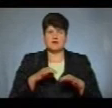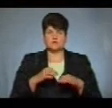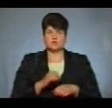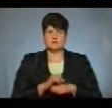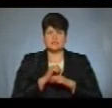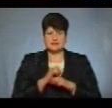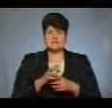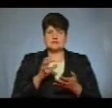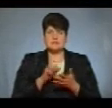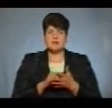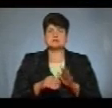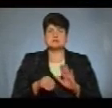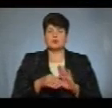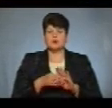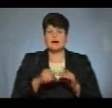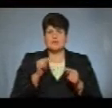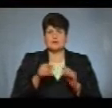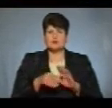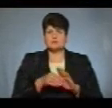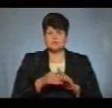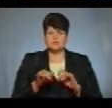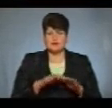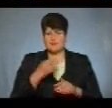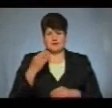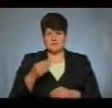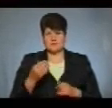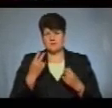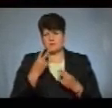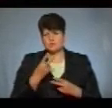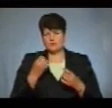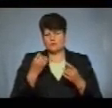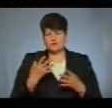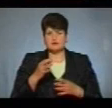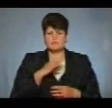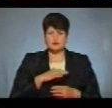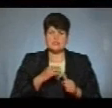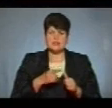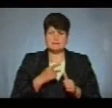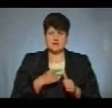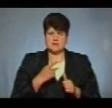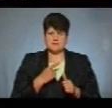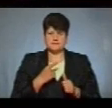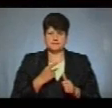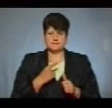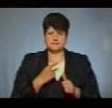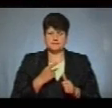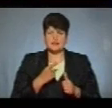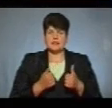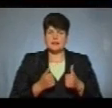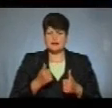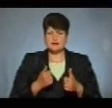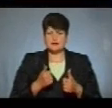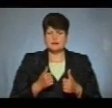а не агітаційною. Відтак, наразі ми бачимо, як просто використали ім'я досить рейтингової і